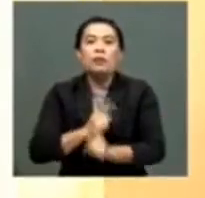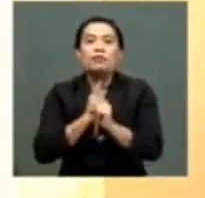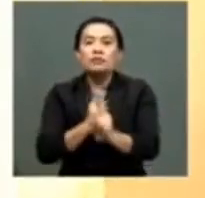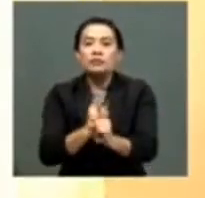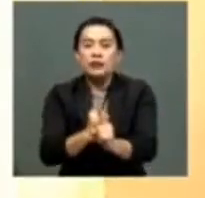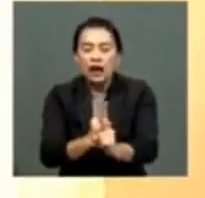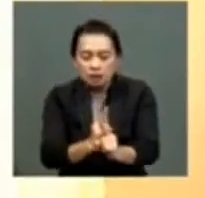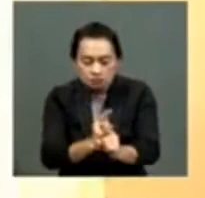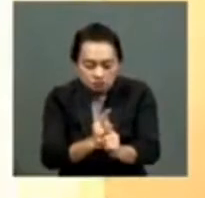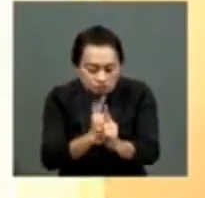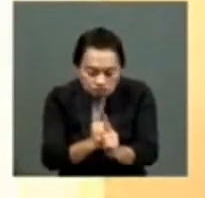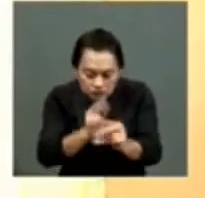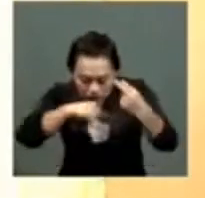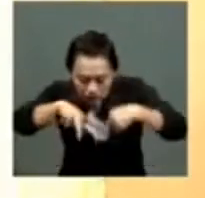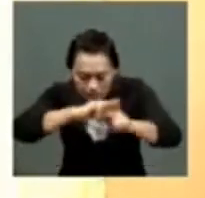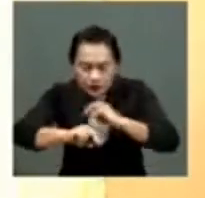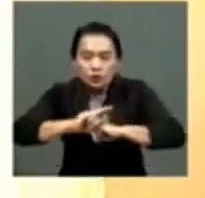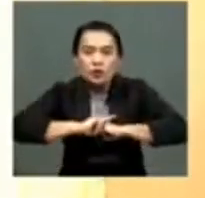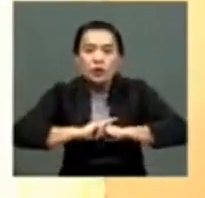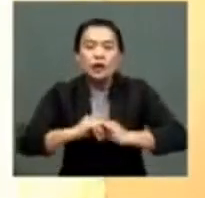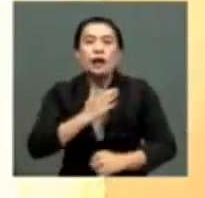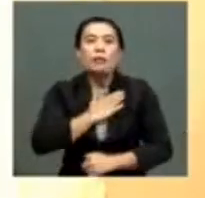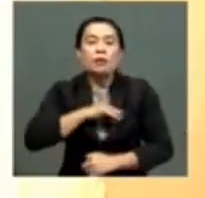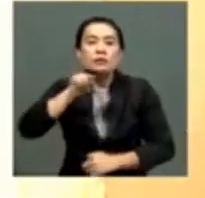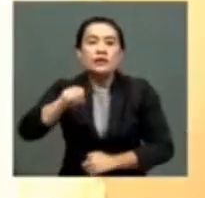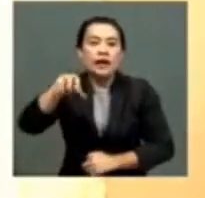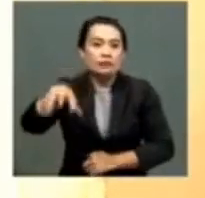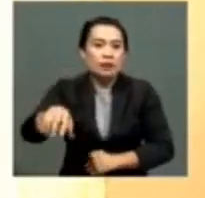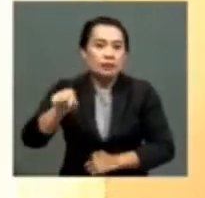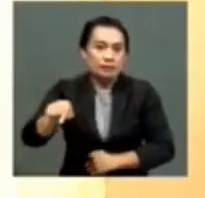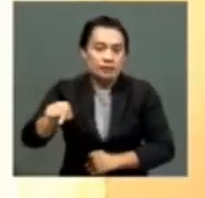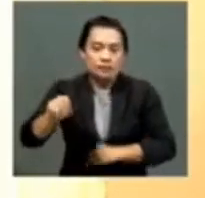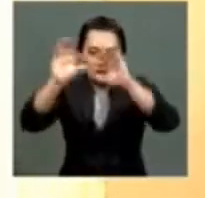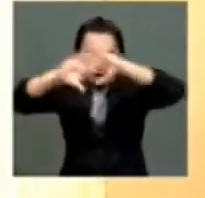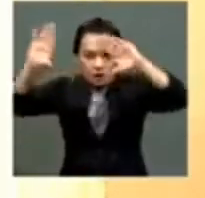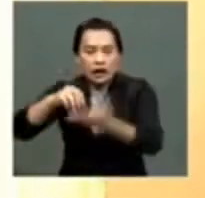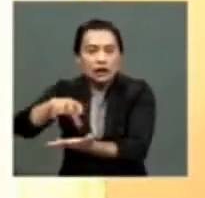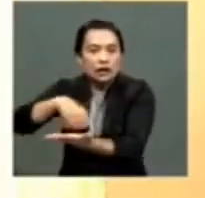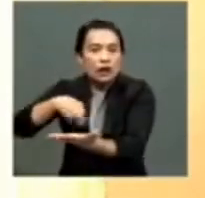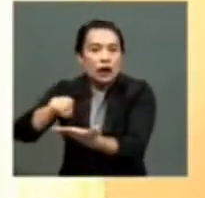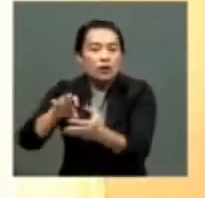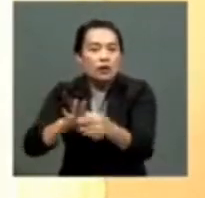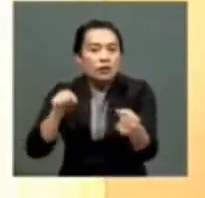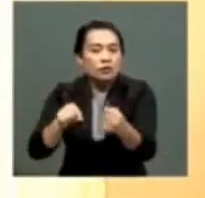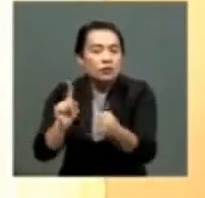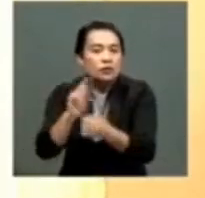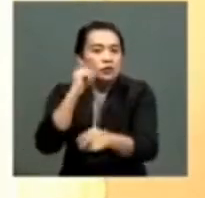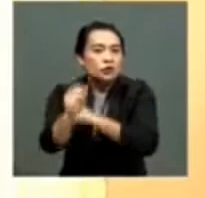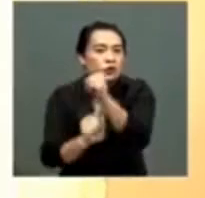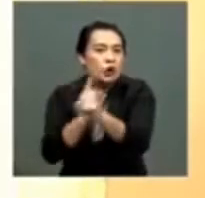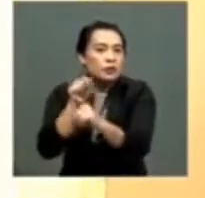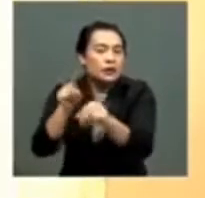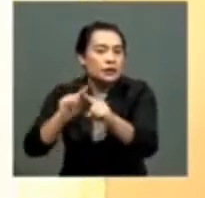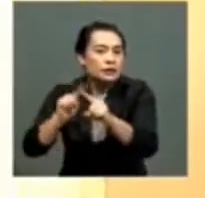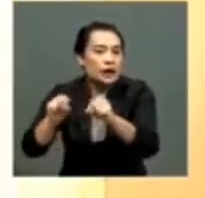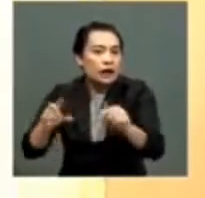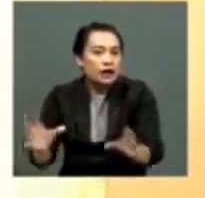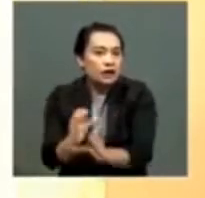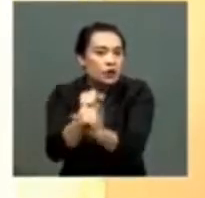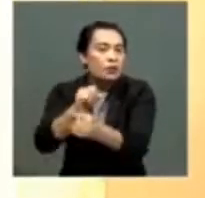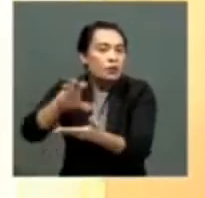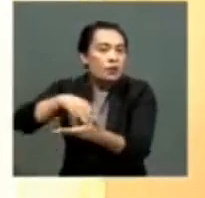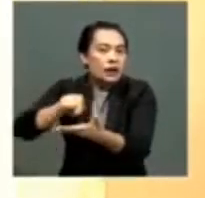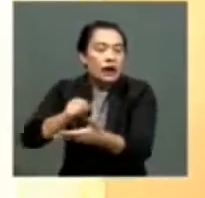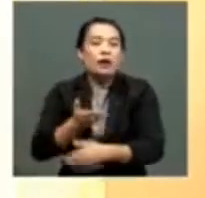องโดยผมได้สั่งการให้หน่วยงานภาครัฐทำรายงานให้ผมรับทราบตอนสิ้นปีนอกจากนั้นผมอยากจะขอความร่วม